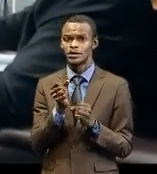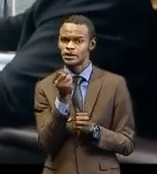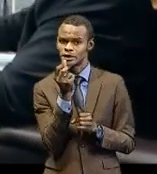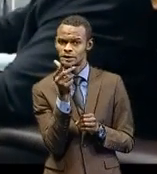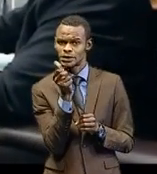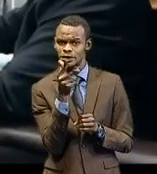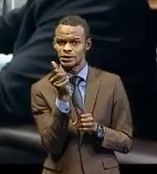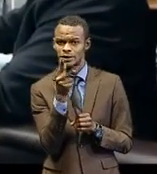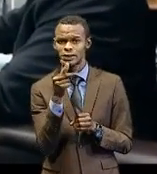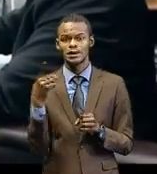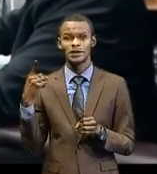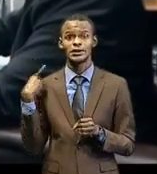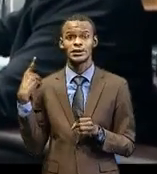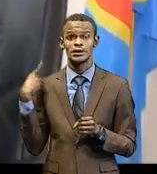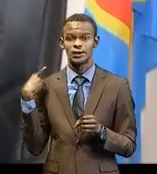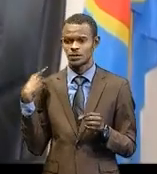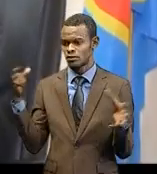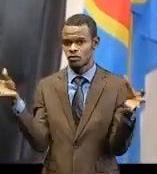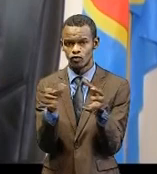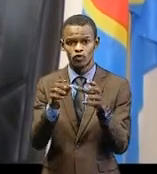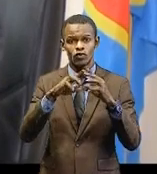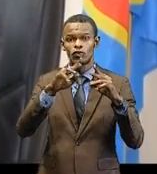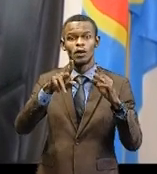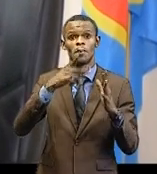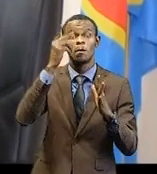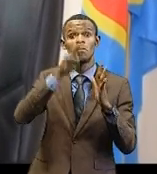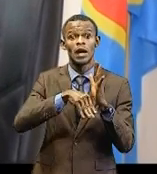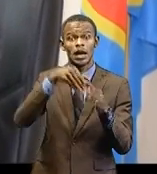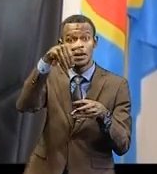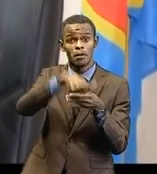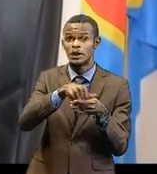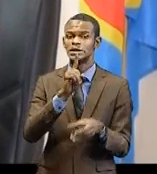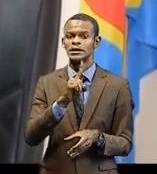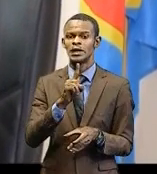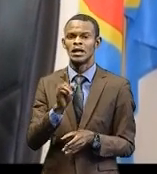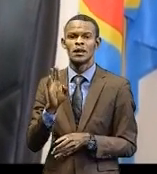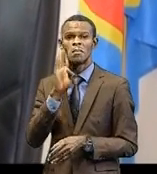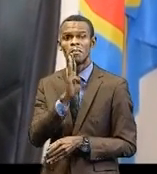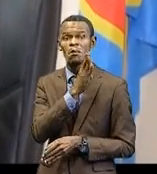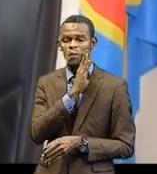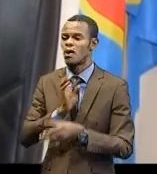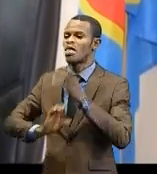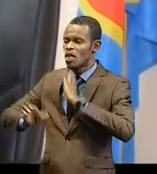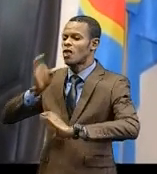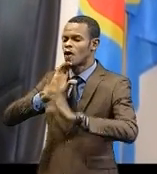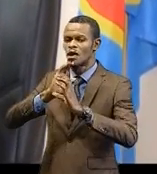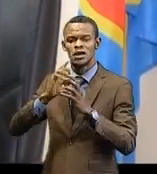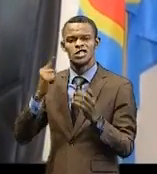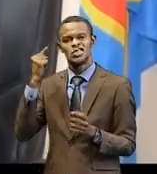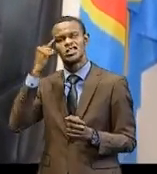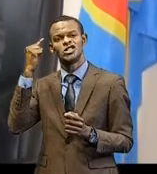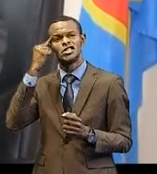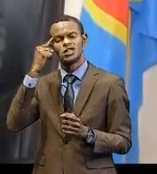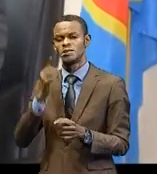réunis dans un bar à Mbandaka, en violation du règlement intérieur de cette assemblée provinciale. À ces sujets